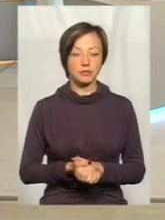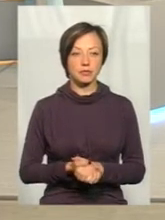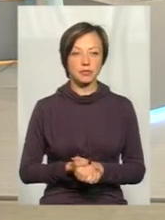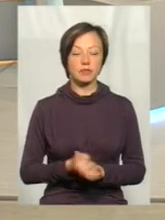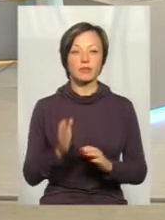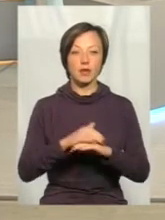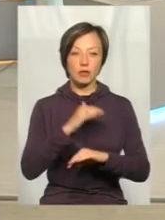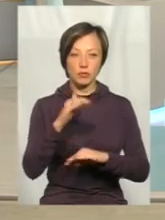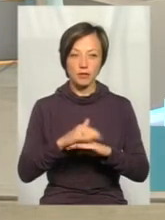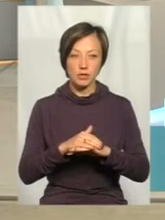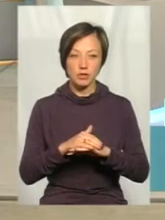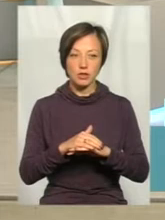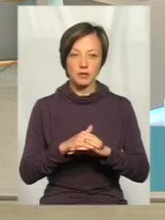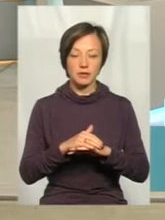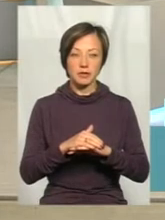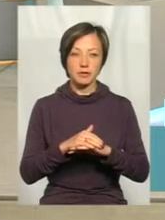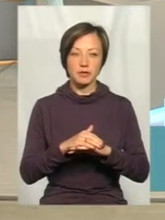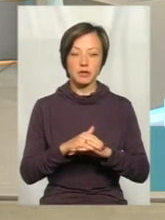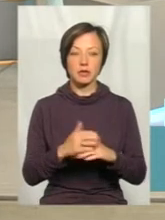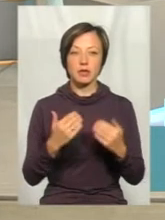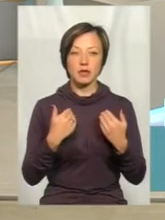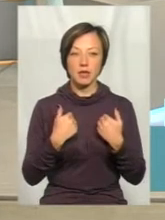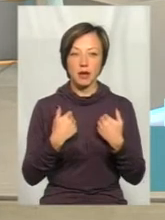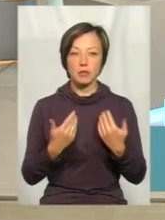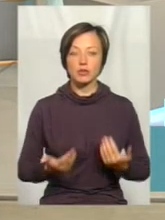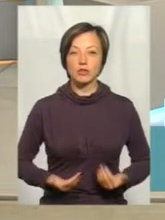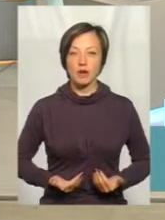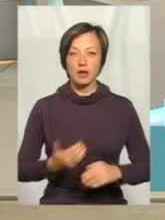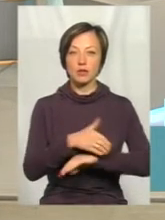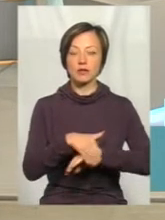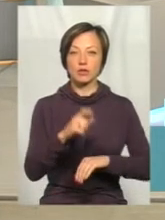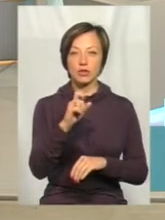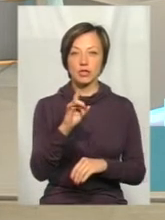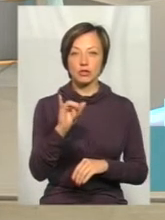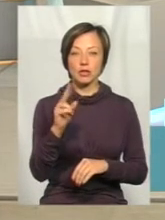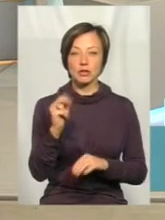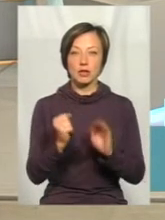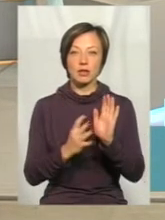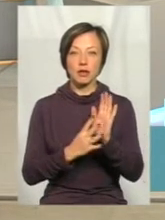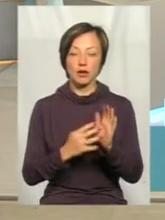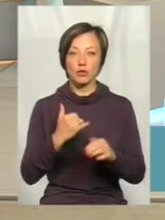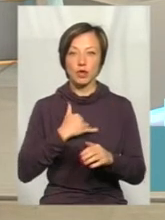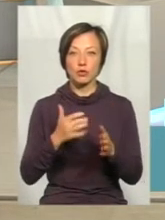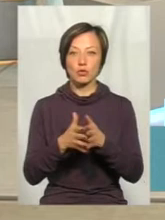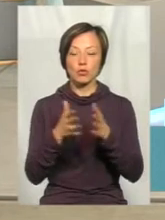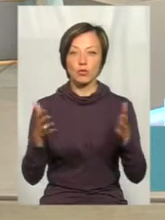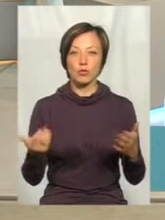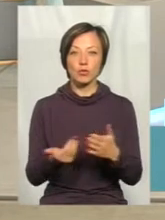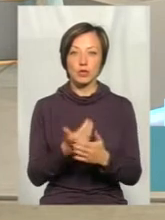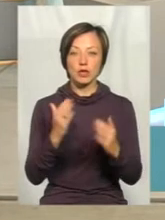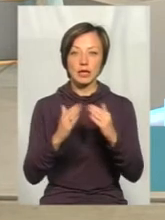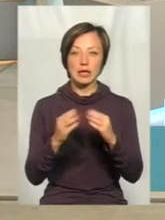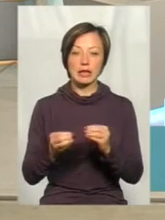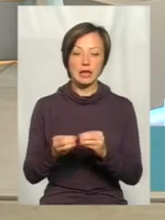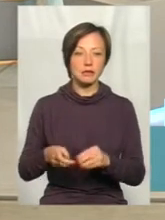Алло, добрий вечір. Я проживаю на Зарічанській, 9. У нас новий великий будинок,